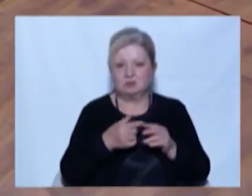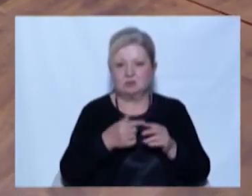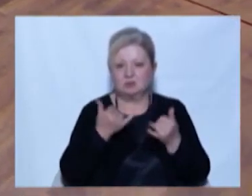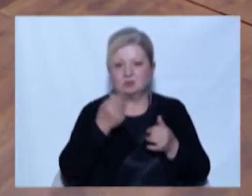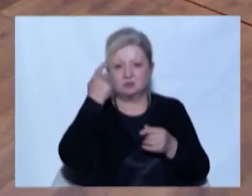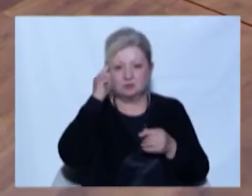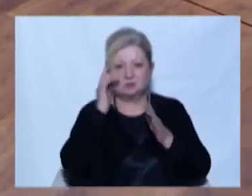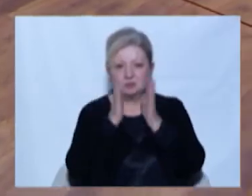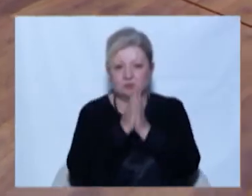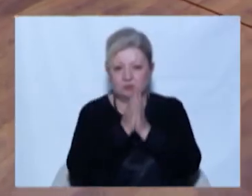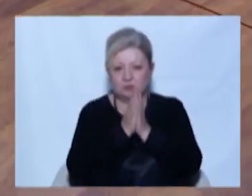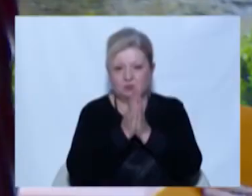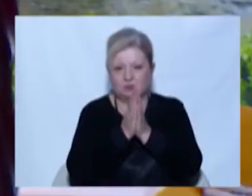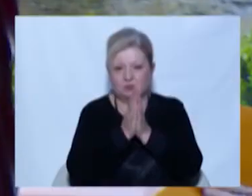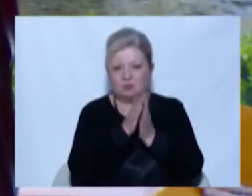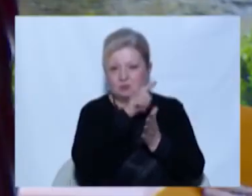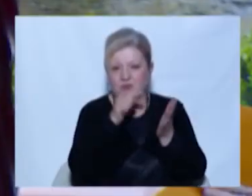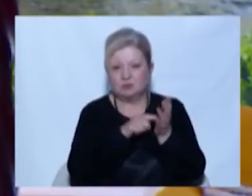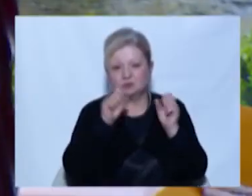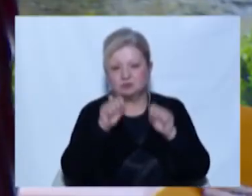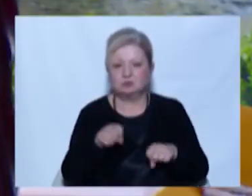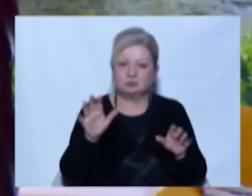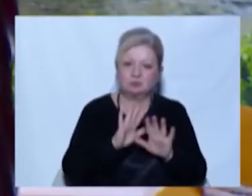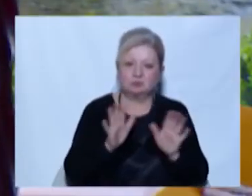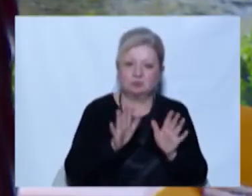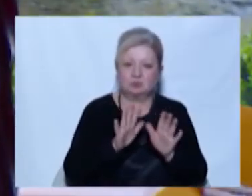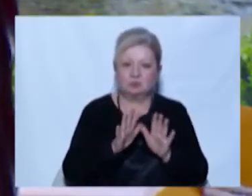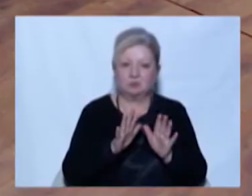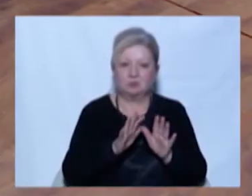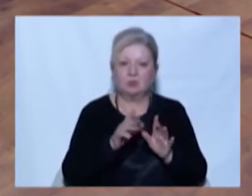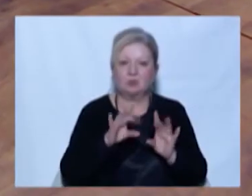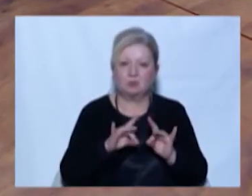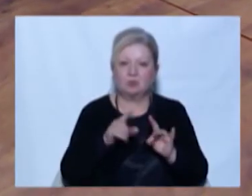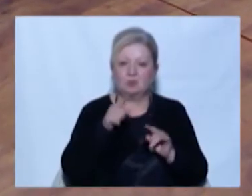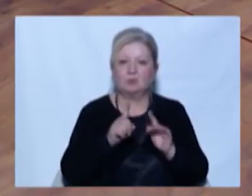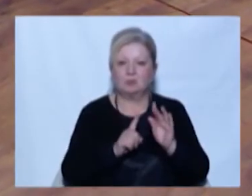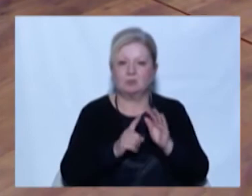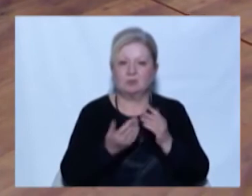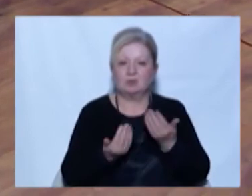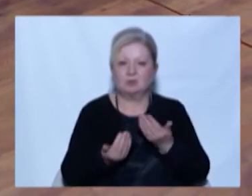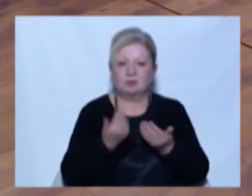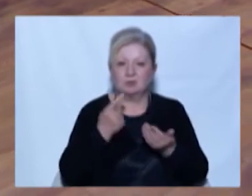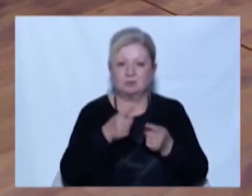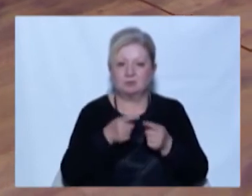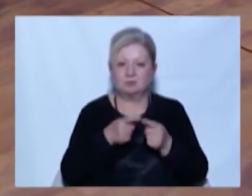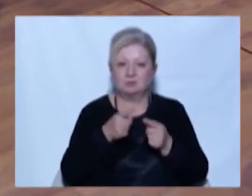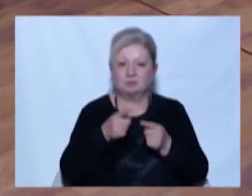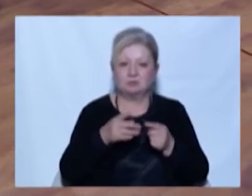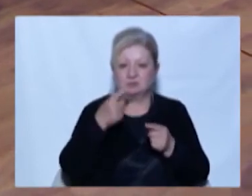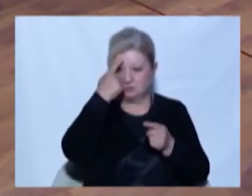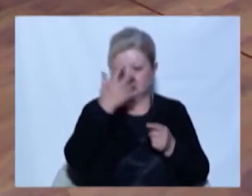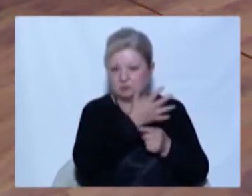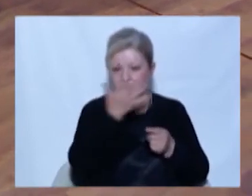იფიქროთ საკითხზე. Შეიძლებოდა თუ არა რომ თავიდან აეცილებინა საზოგადოებას